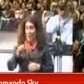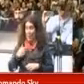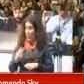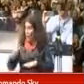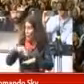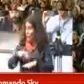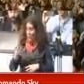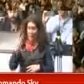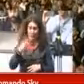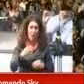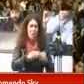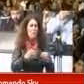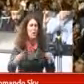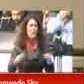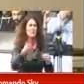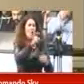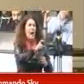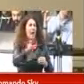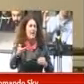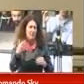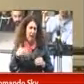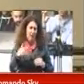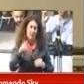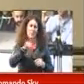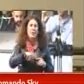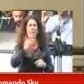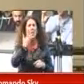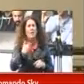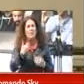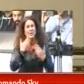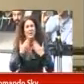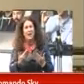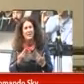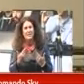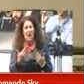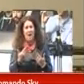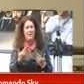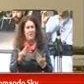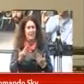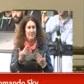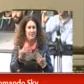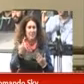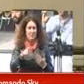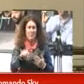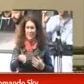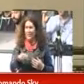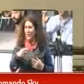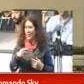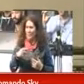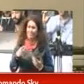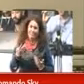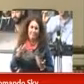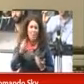della professionalità, volevo ringraziarli attraverso questo evento, soprattutto per la loro